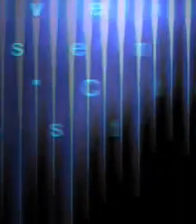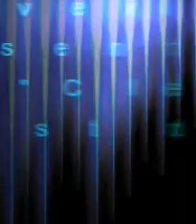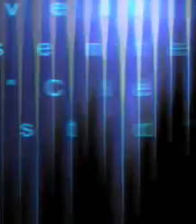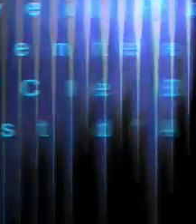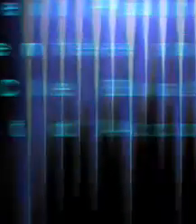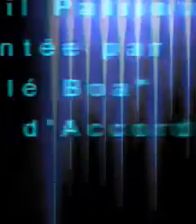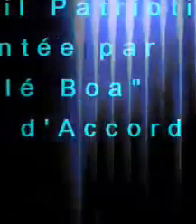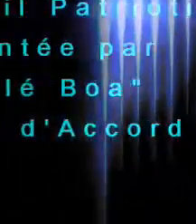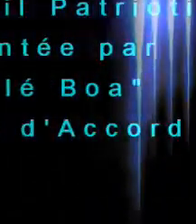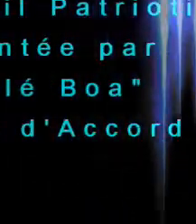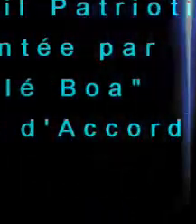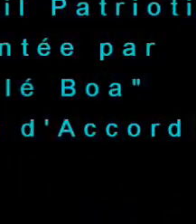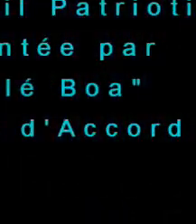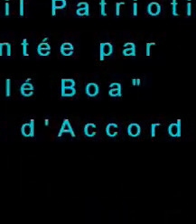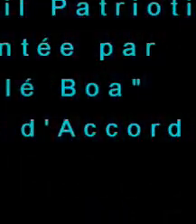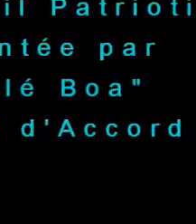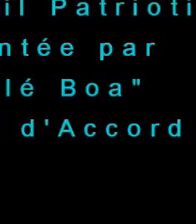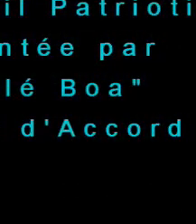FM original.